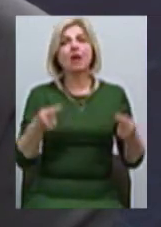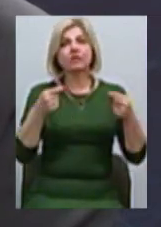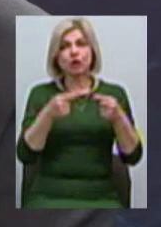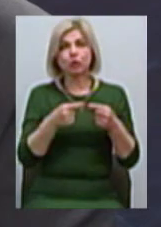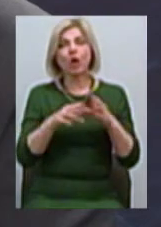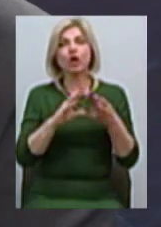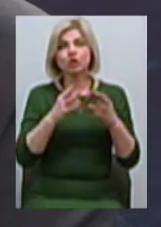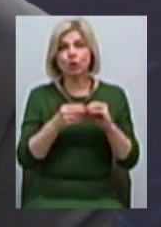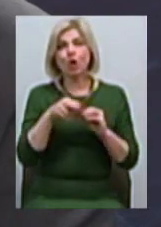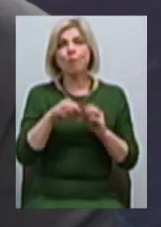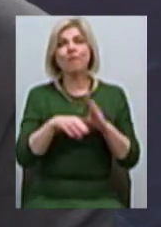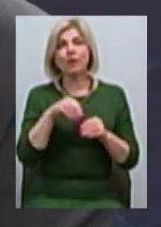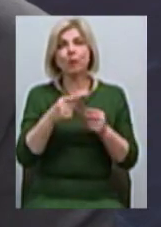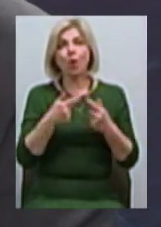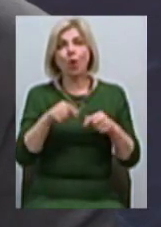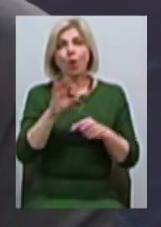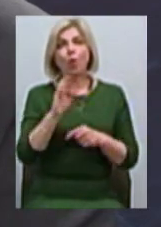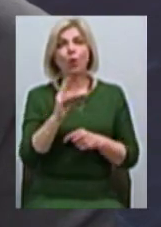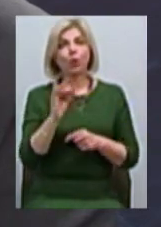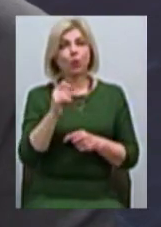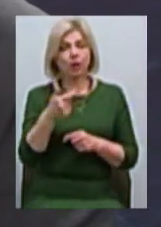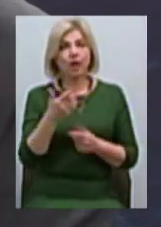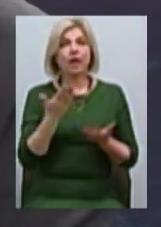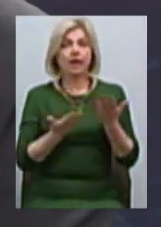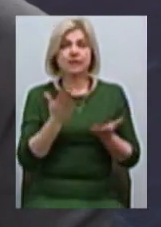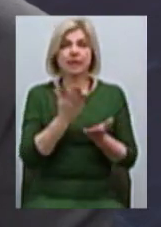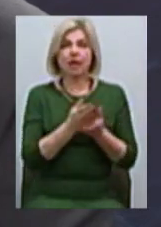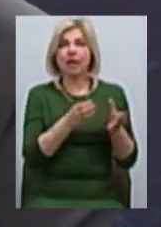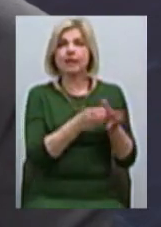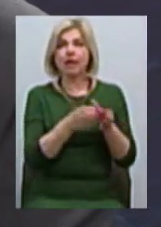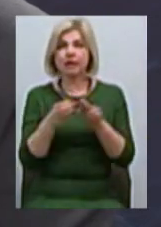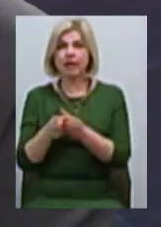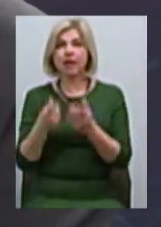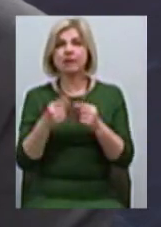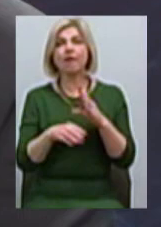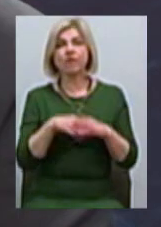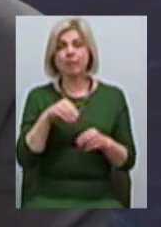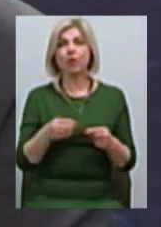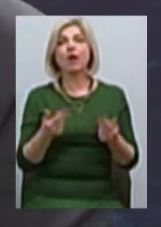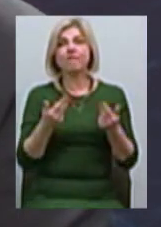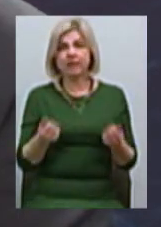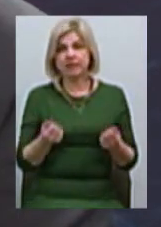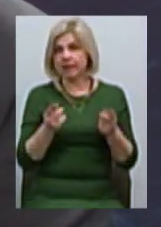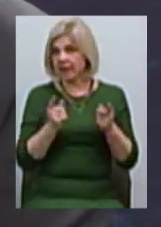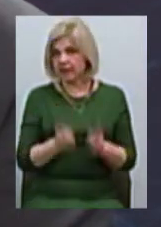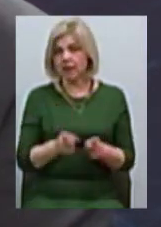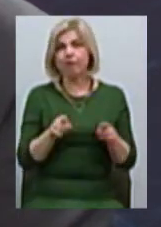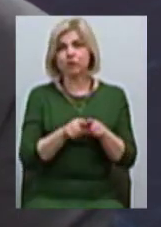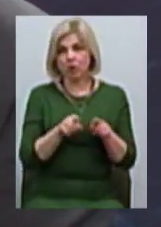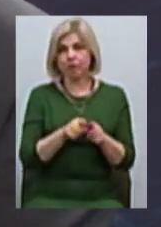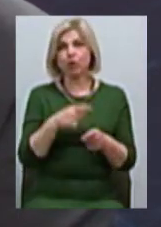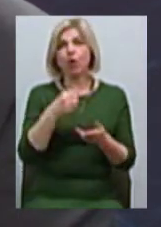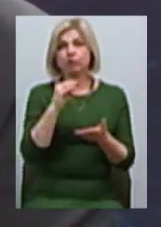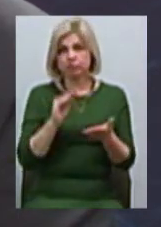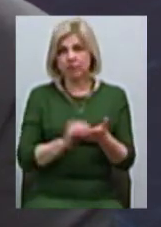результати по виборчому округу, навіть якщо є в дільниці, які вибори визнані недійсними, вона все одно встановлює результати